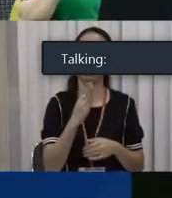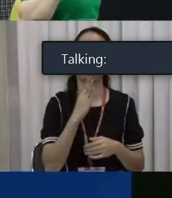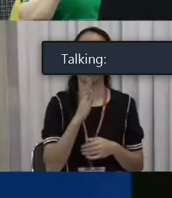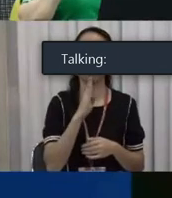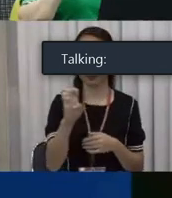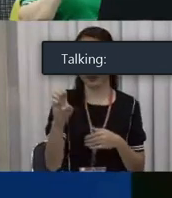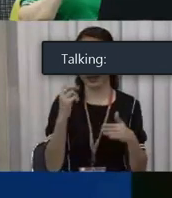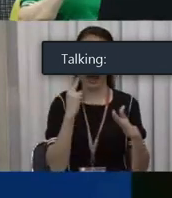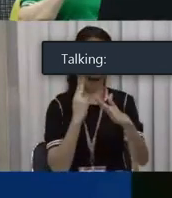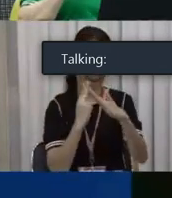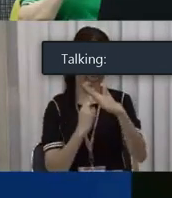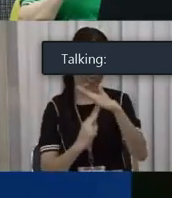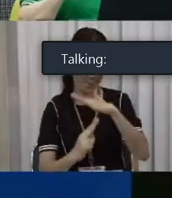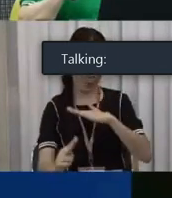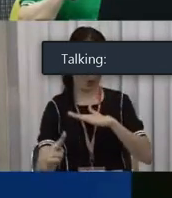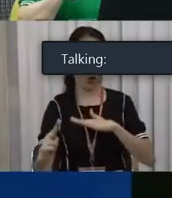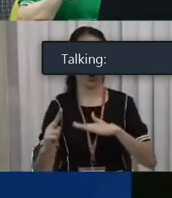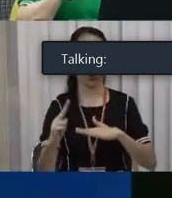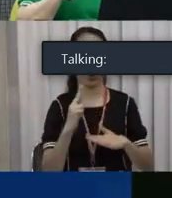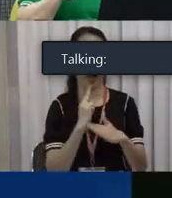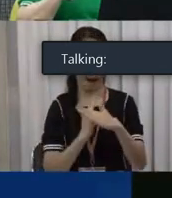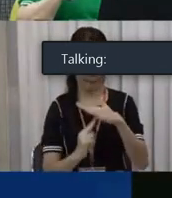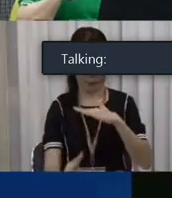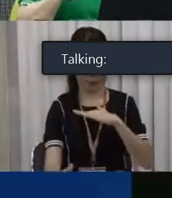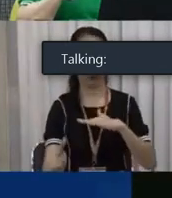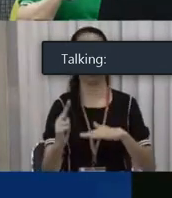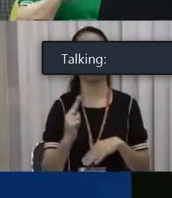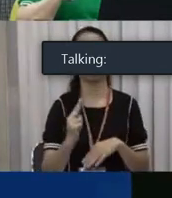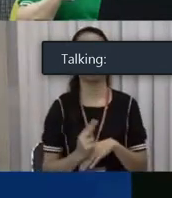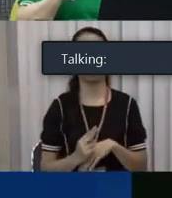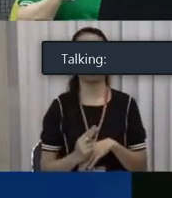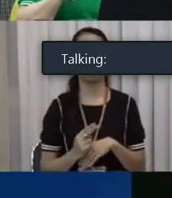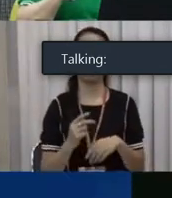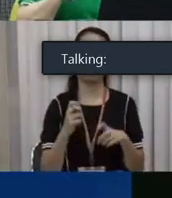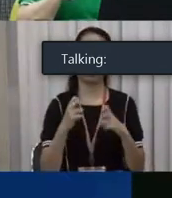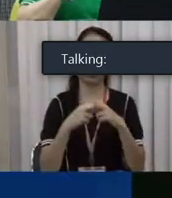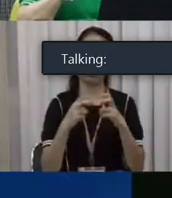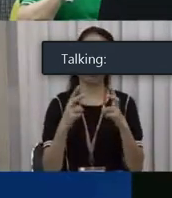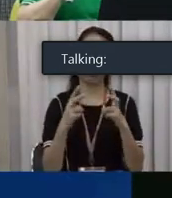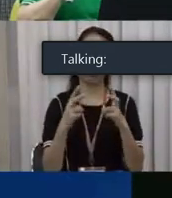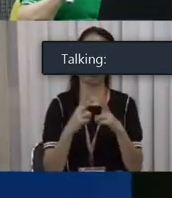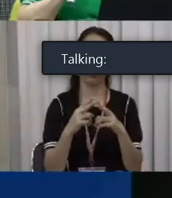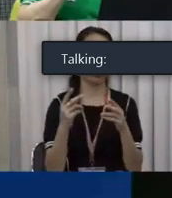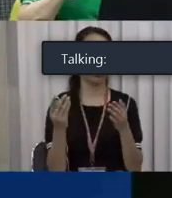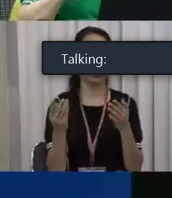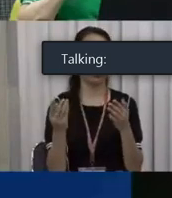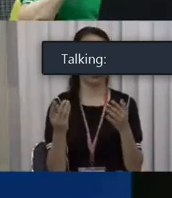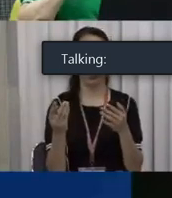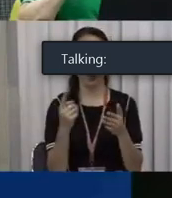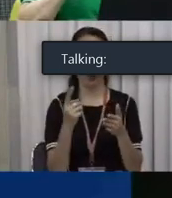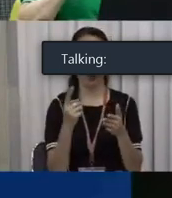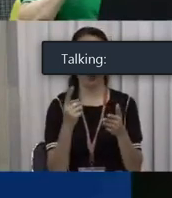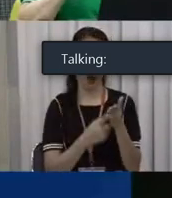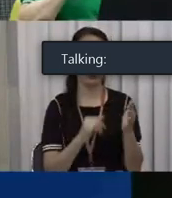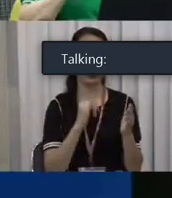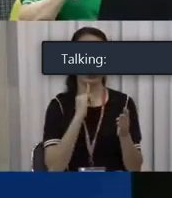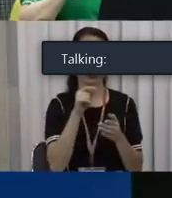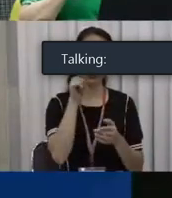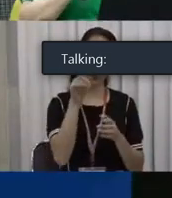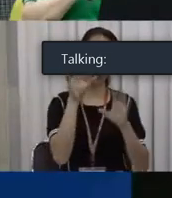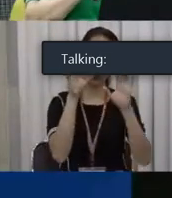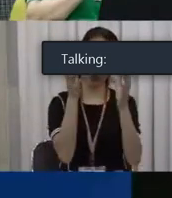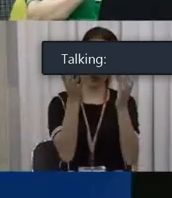Next is be humble. Mao na nga bisag unsa pay atong nakab-ot, kung dili pa ta